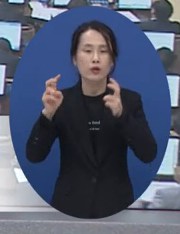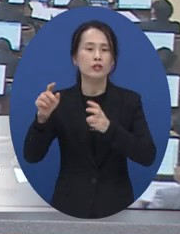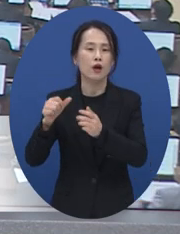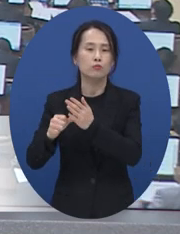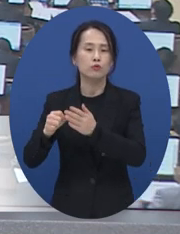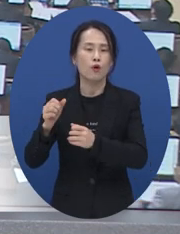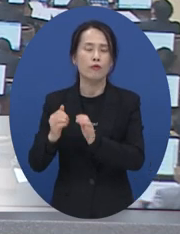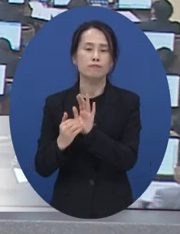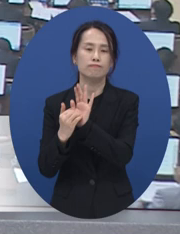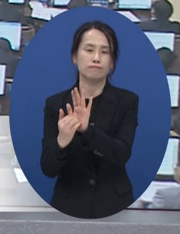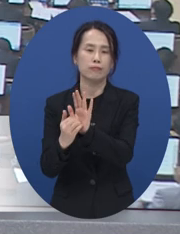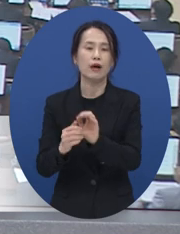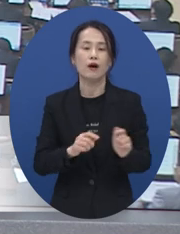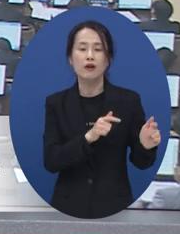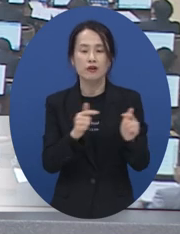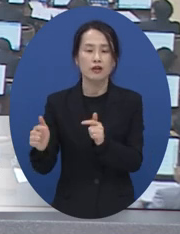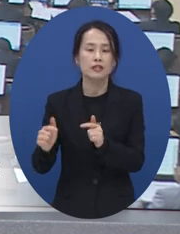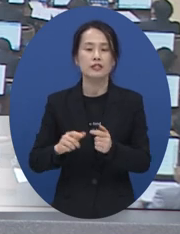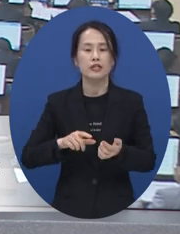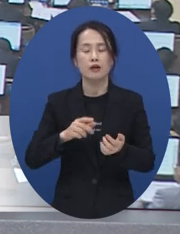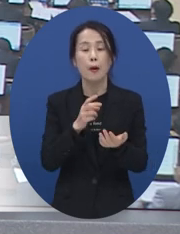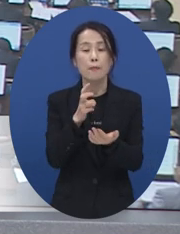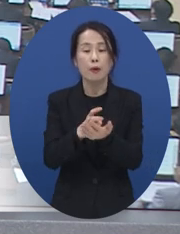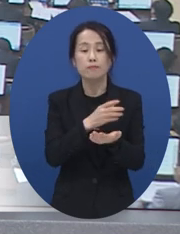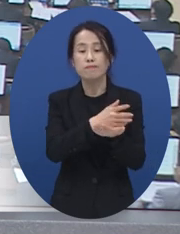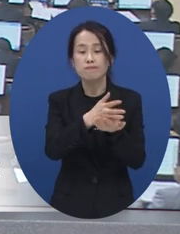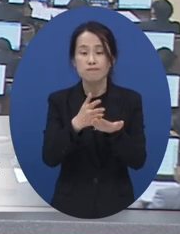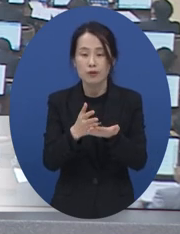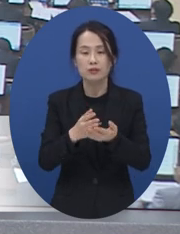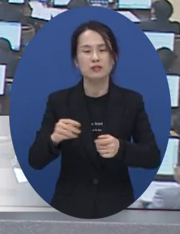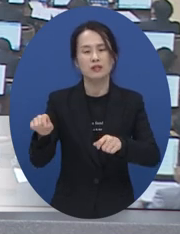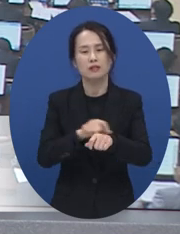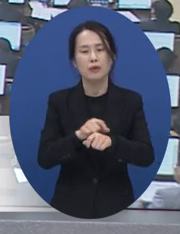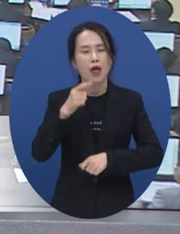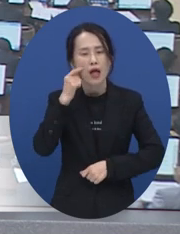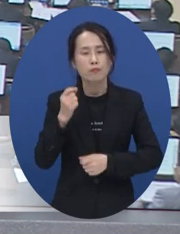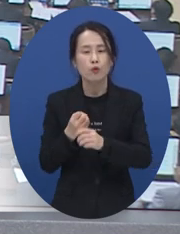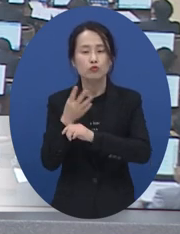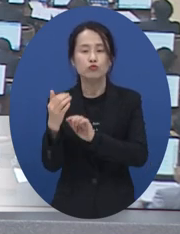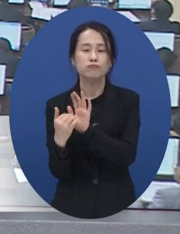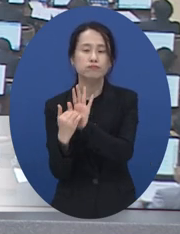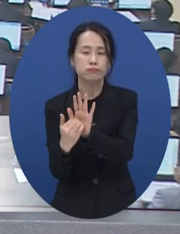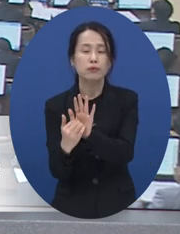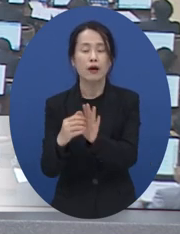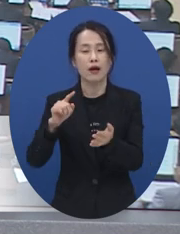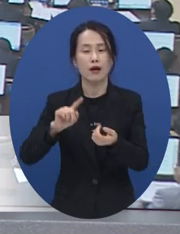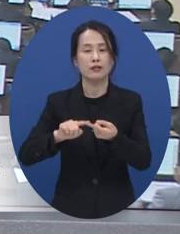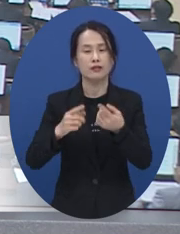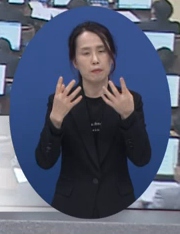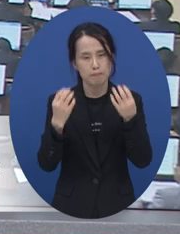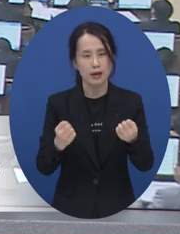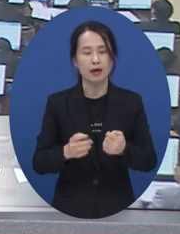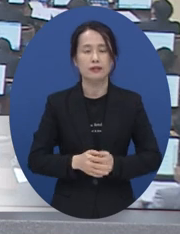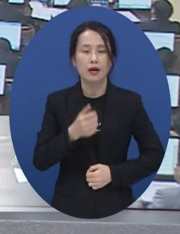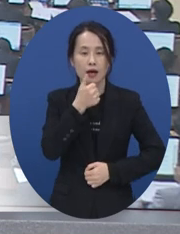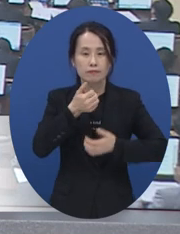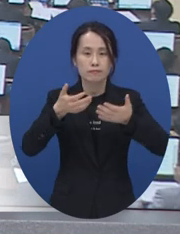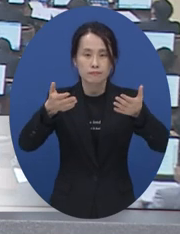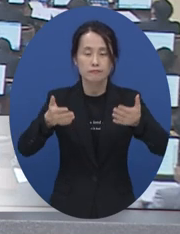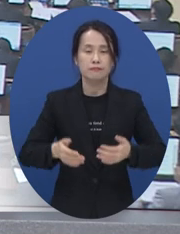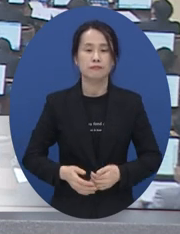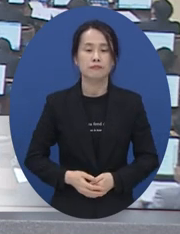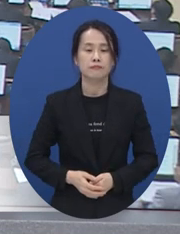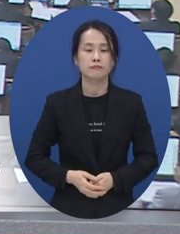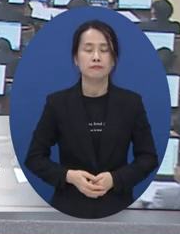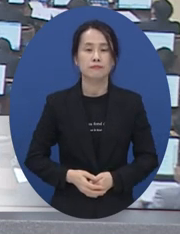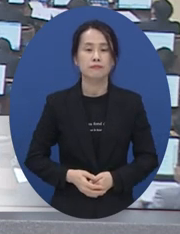제한하거나 소재 부품 산업의 경쟁력 강화를 목적으로 하는 조례안 등 특히 일본 수출 규제와 관련된 것들이 눈에 띕니다. 보도에